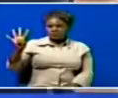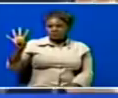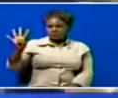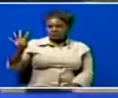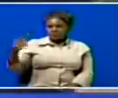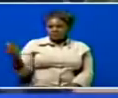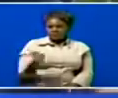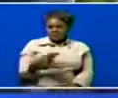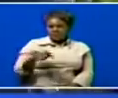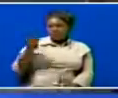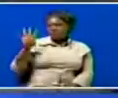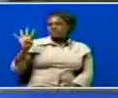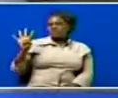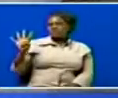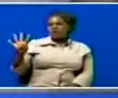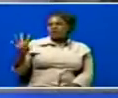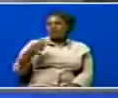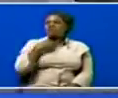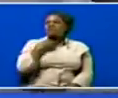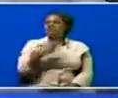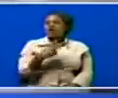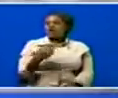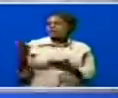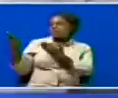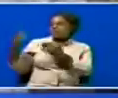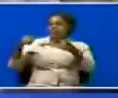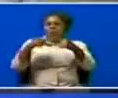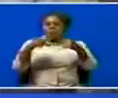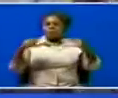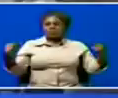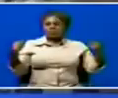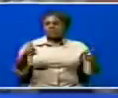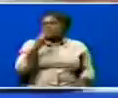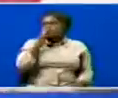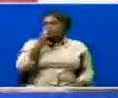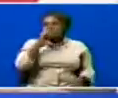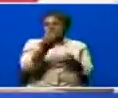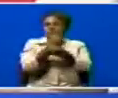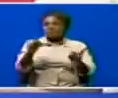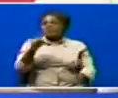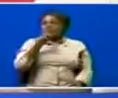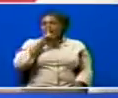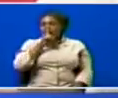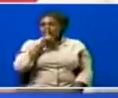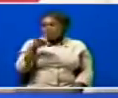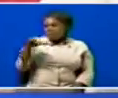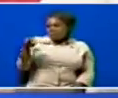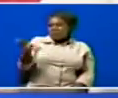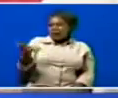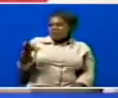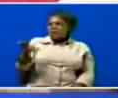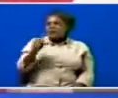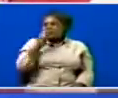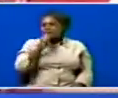Ni miezi minne sasa sauti yake mkosoaji wa utawala wake Rais John Pombe Magufuli ikinyamazishwa na shambulizi la risasi